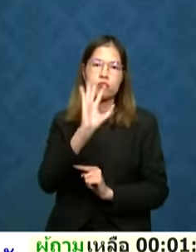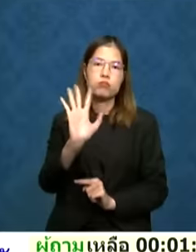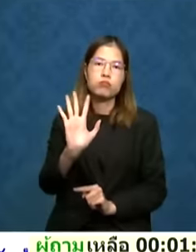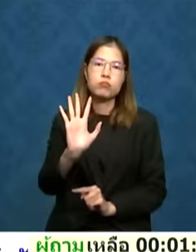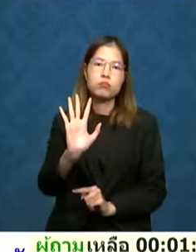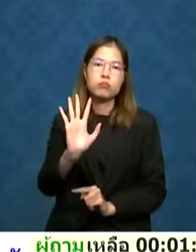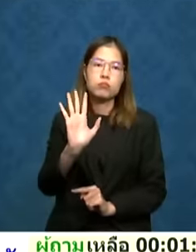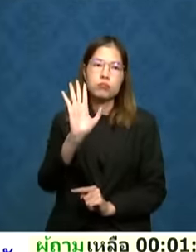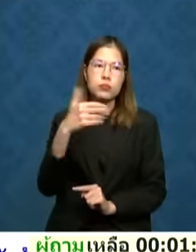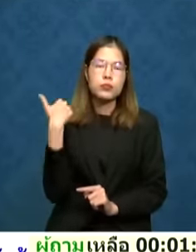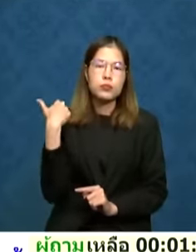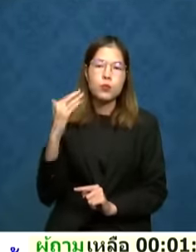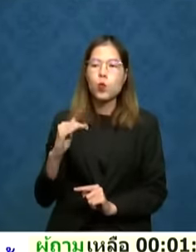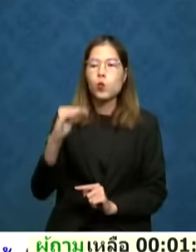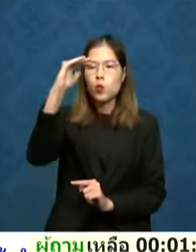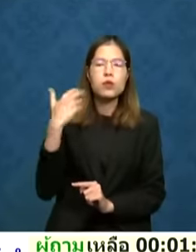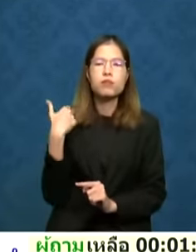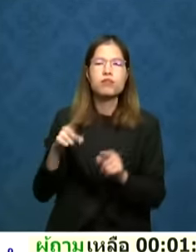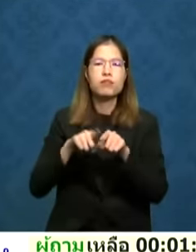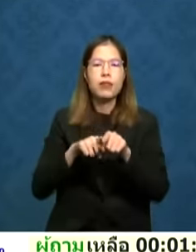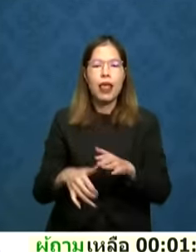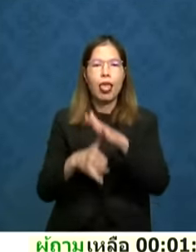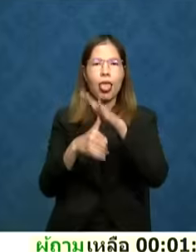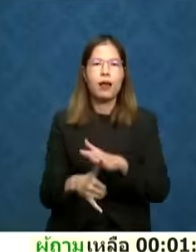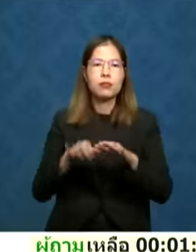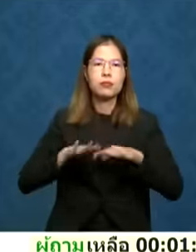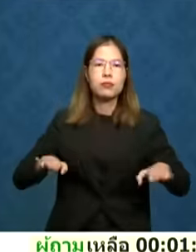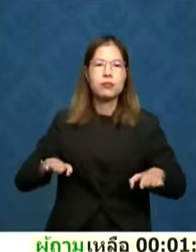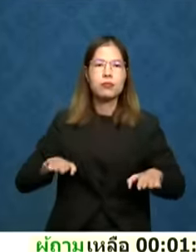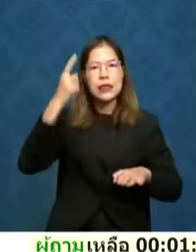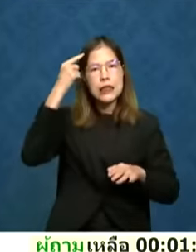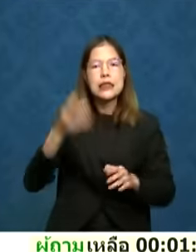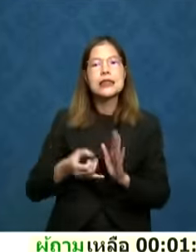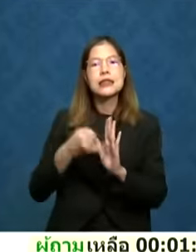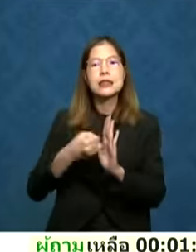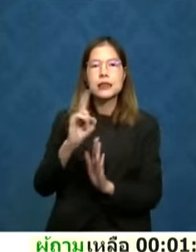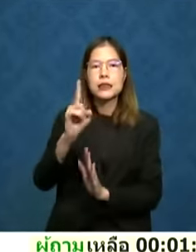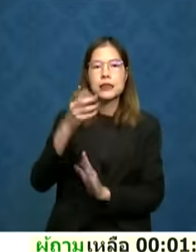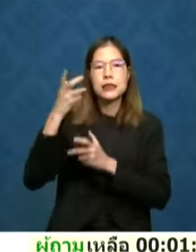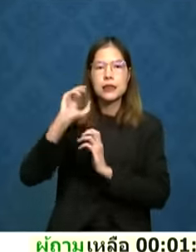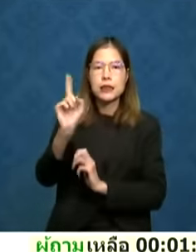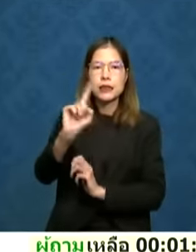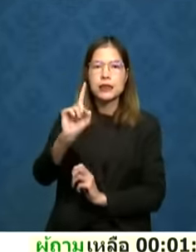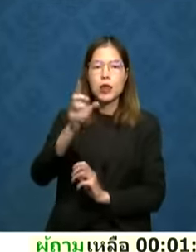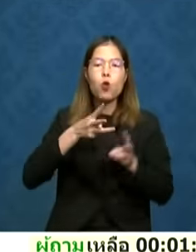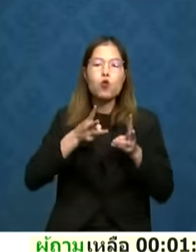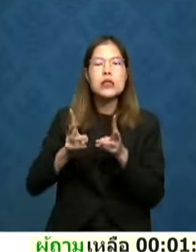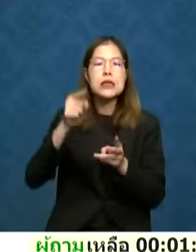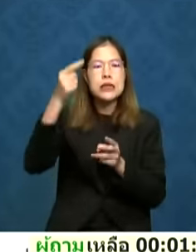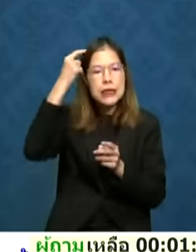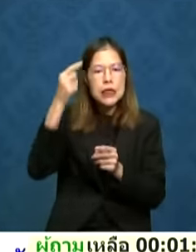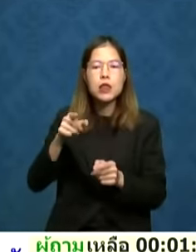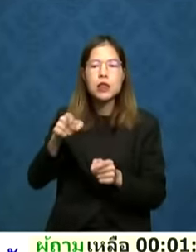ศ่แ่ต้การแดงตถคเปผู้ใหญ่ แลวกดหวเด็แค่นนแะ คิแ่นี้ นะครับซึ่งสทdefอร์ถถวธีคิดของท่าน